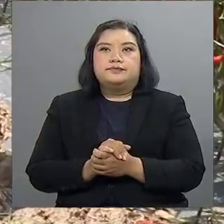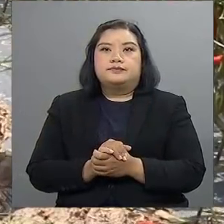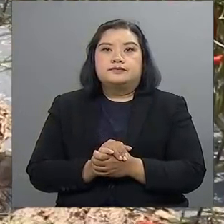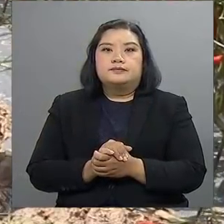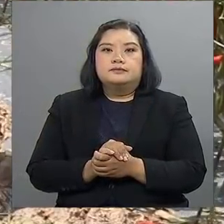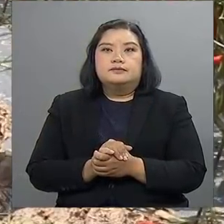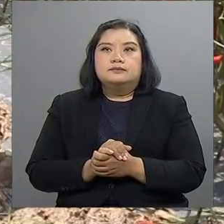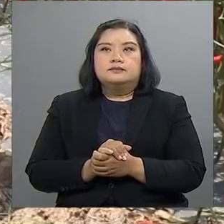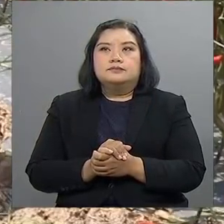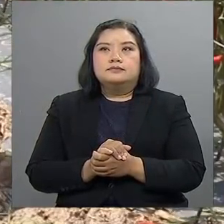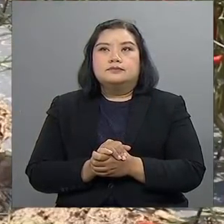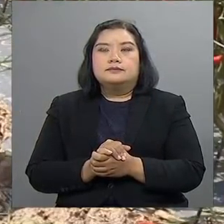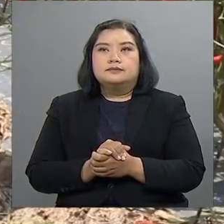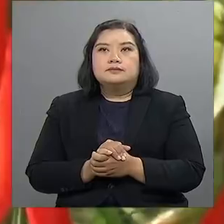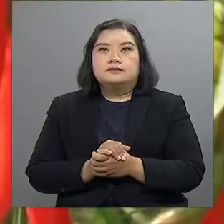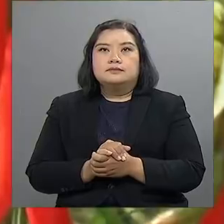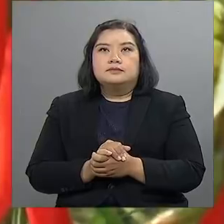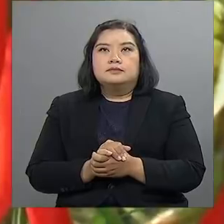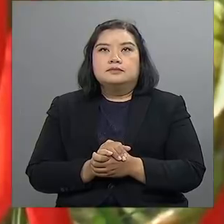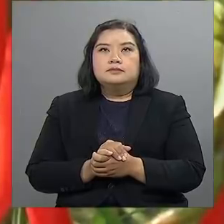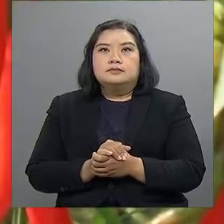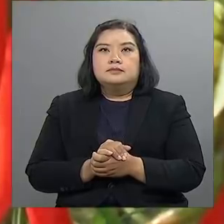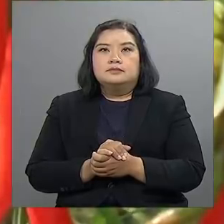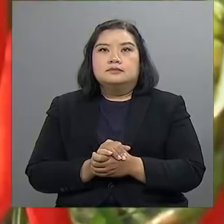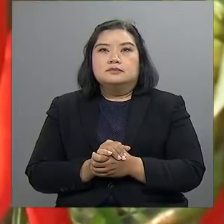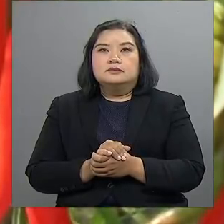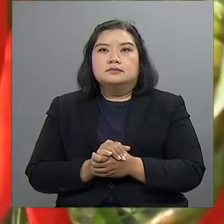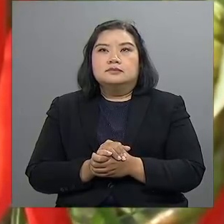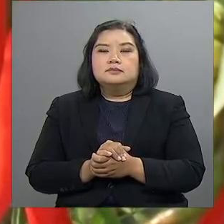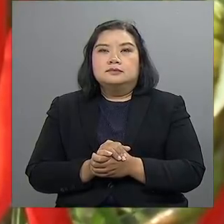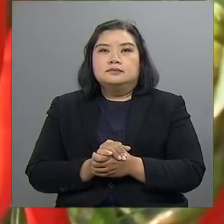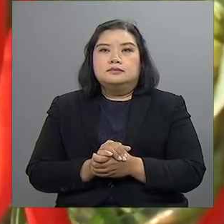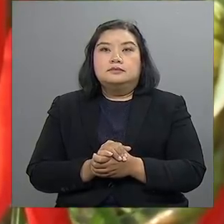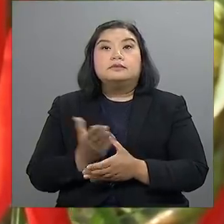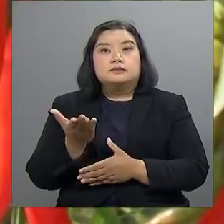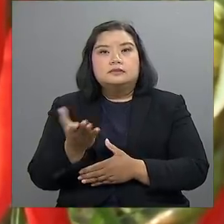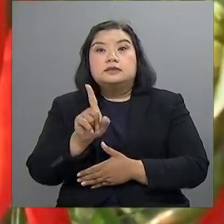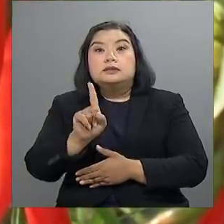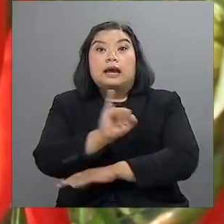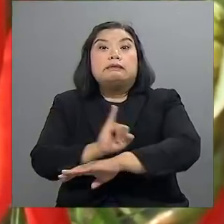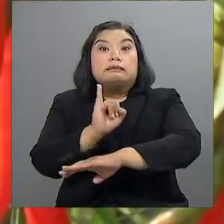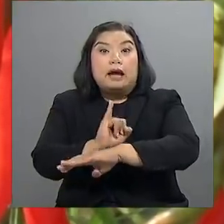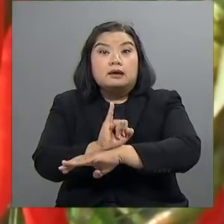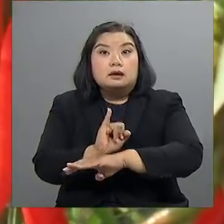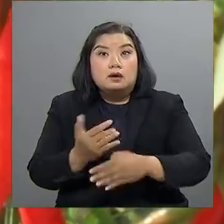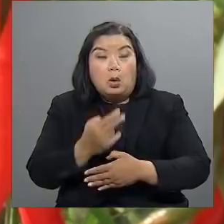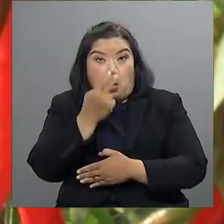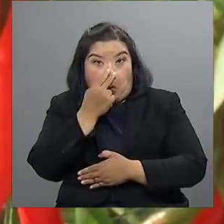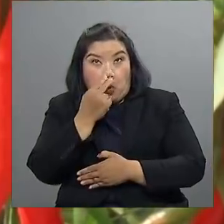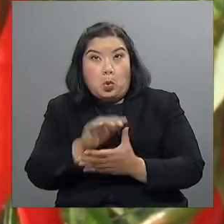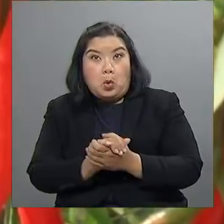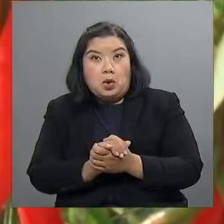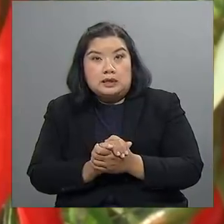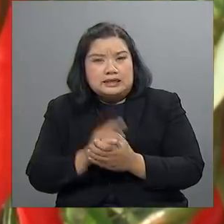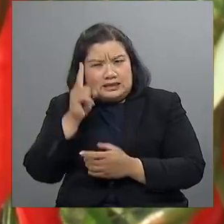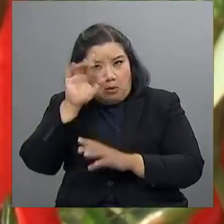อ๋อสวนมโหฬารขนาดนี ้แซบยกสวนเขาบอกว่าไร่เดียวเอง จริงเหรออุ้ยแต่ดูพริกที่นั่นพริกหรือมะละกอฮะ พริกค่ะ พริก